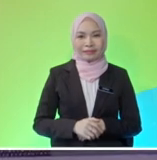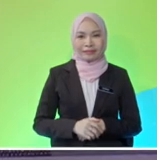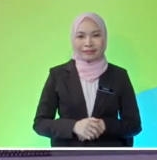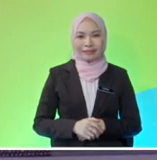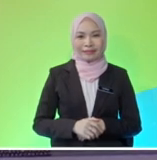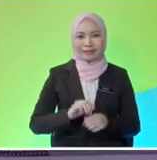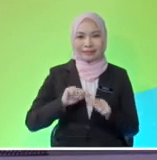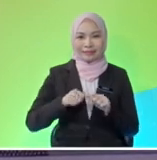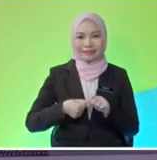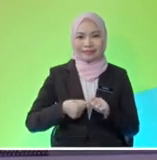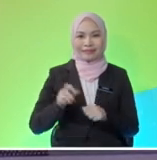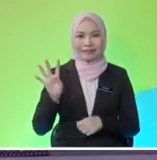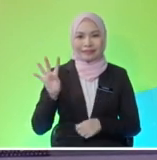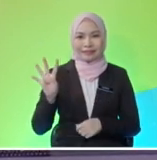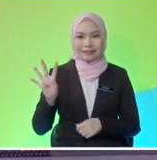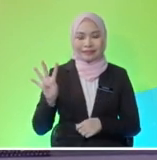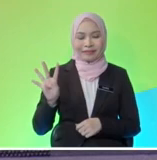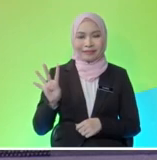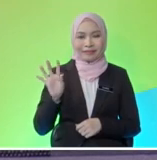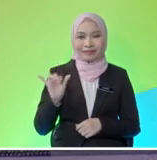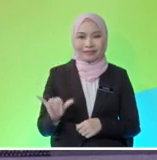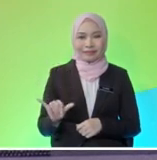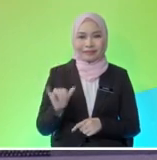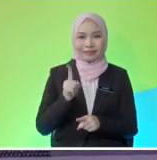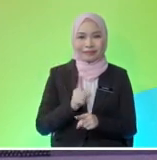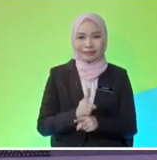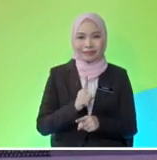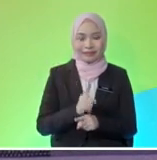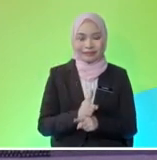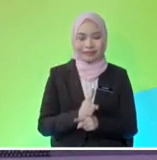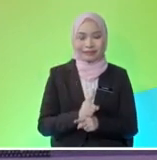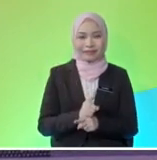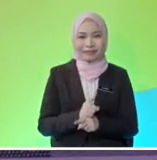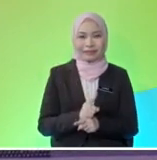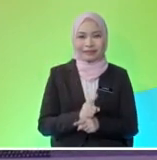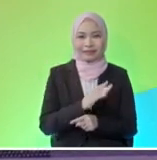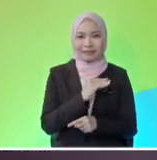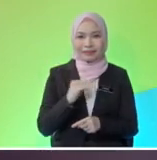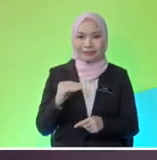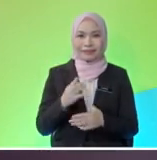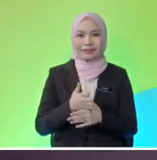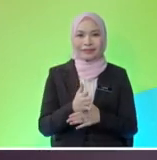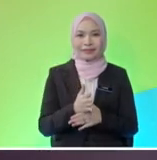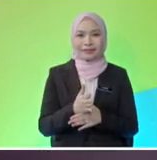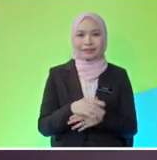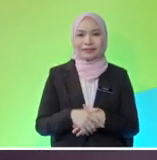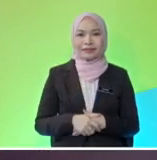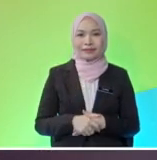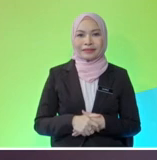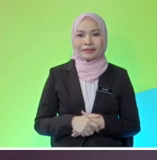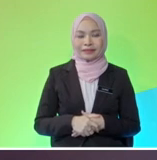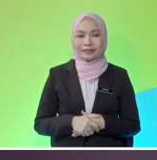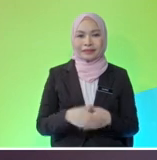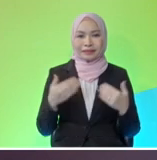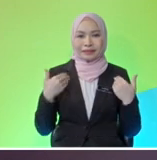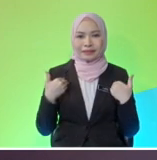empat. Okey, betul cikgu ya? Betul. Alright. Dan seterusnya pada tangan saya